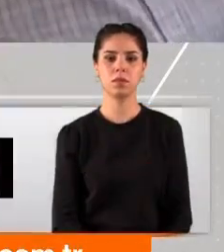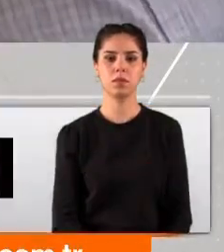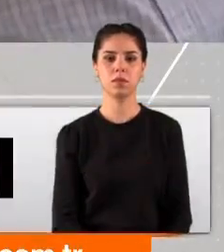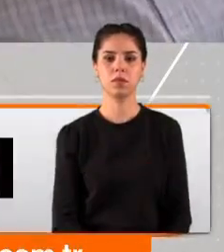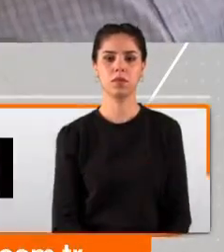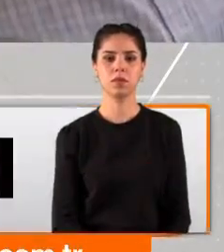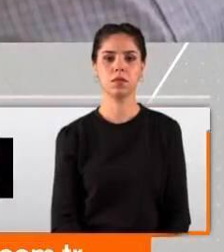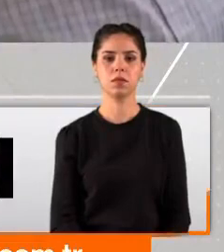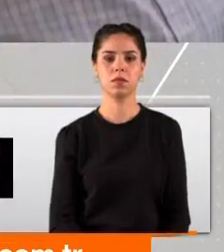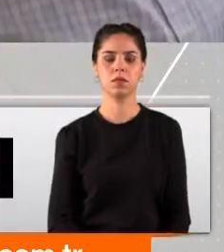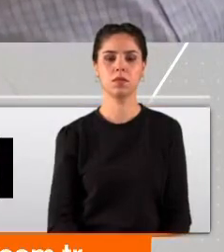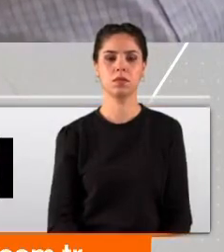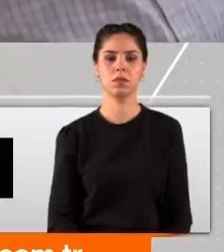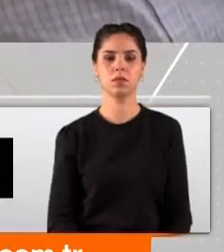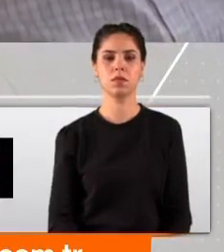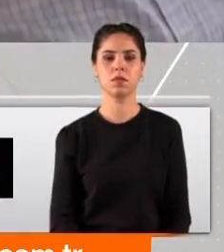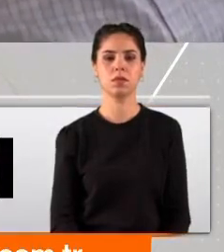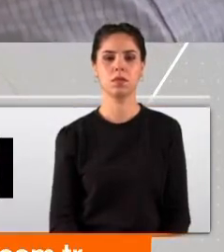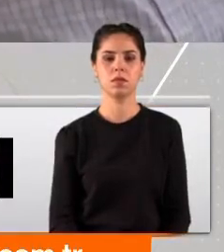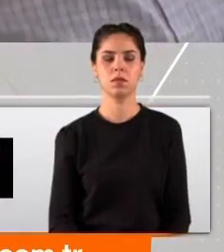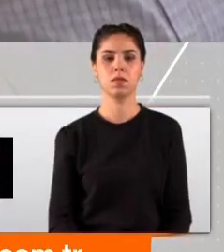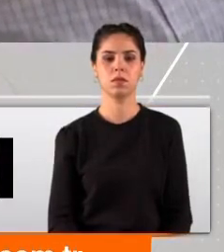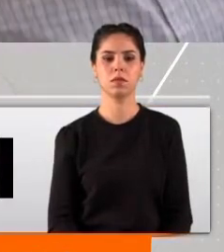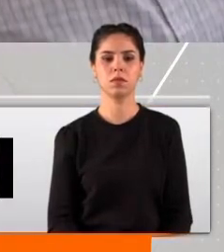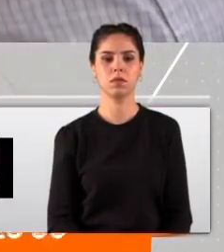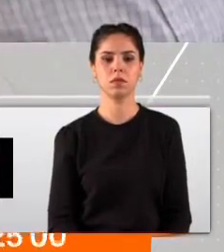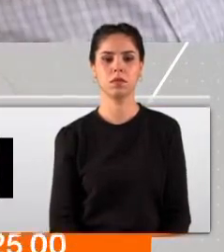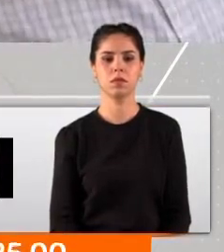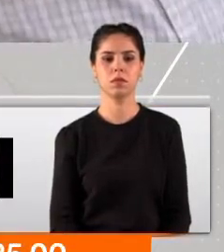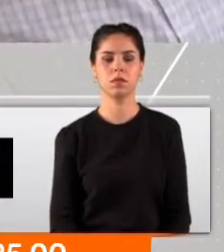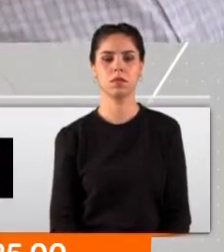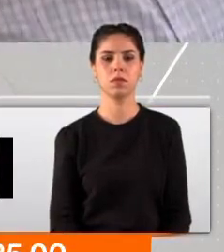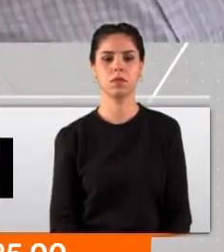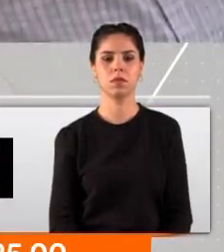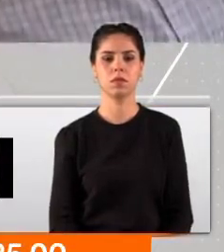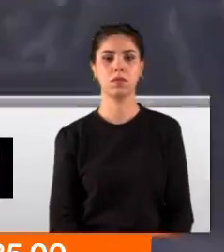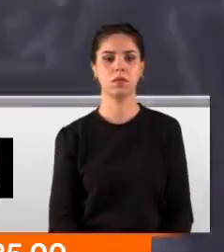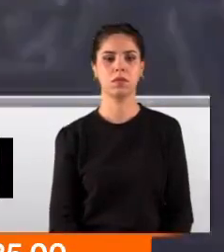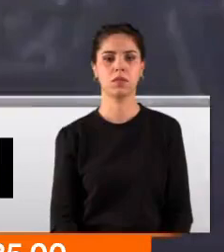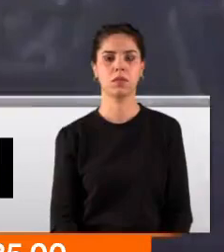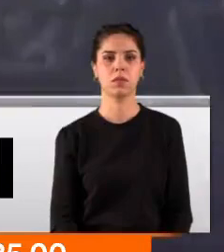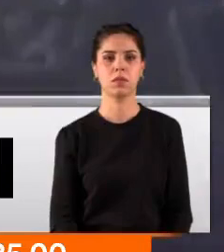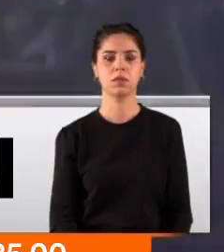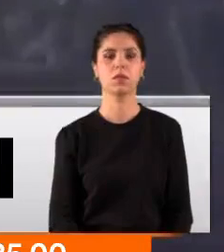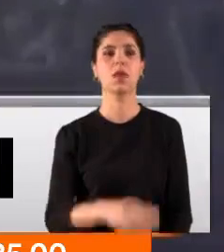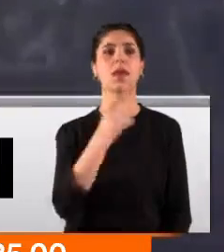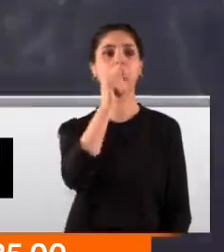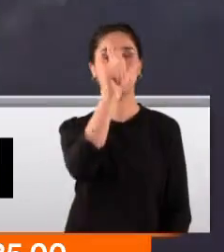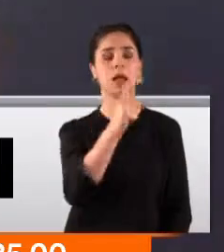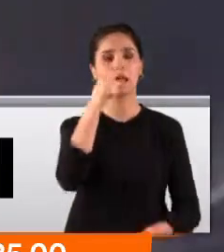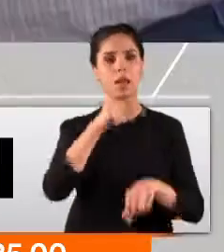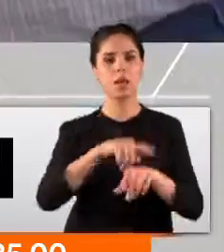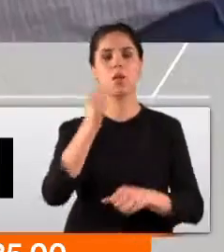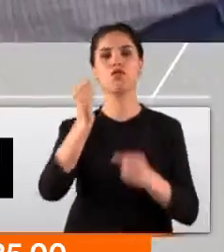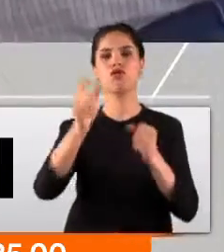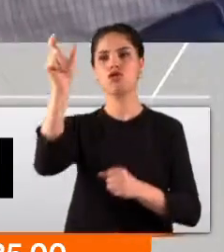kopardı. Sen ne dedi yanlış yere götürüyorsun bizi dedi. Nereye gidiyorsun sen? Dedim ki hanımefendi. Pendik'e gidiyoruz. Fakat ikna olmadı, şoföre